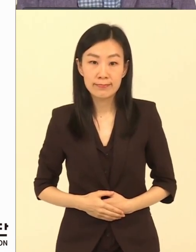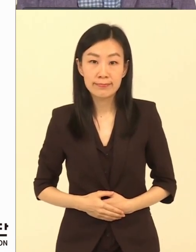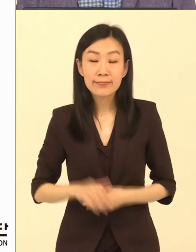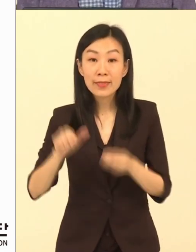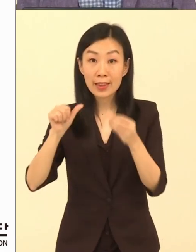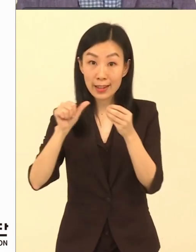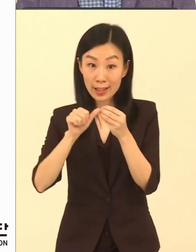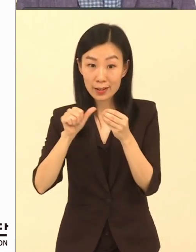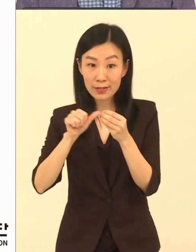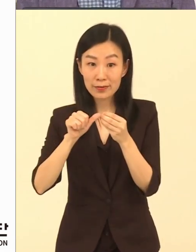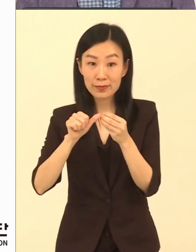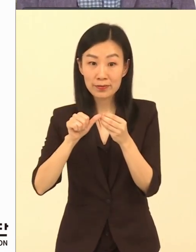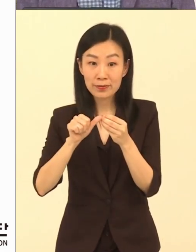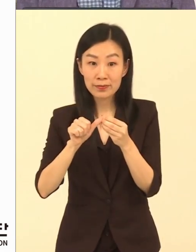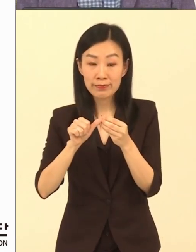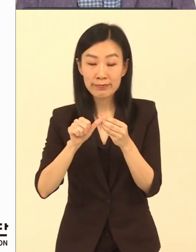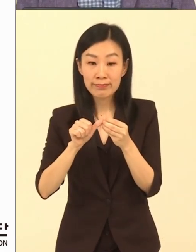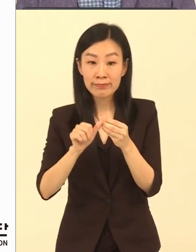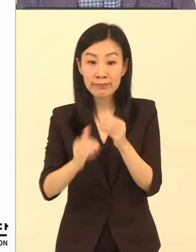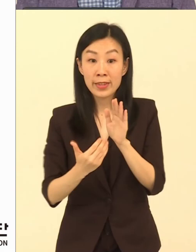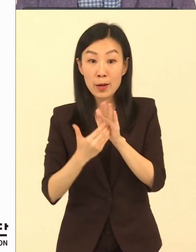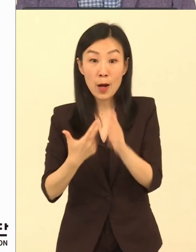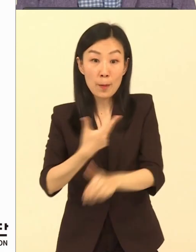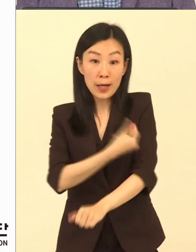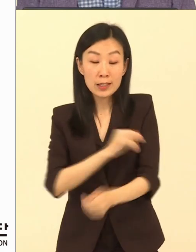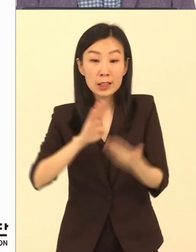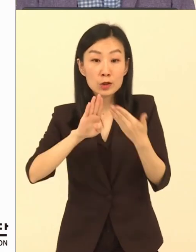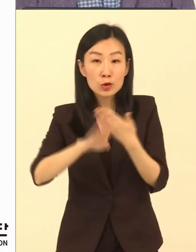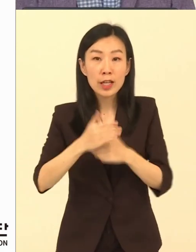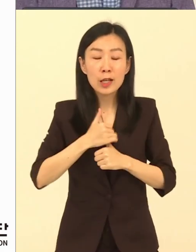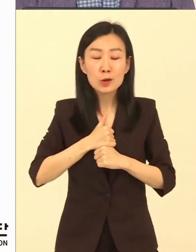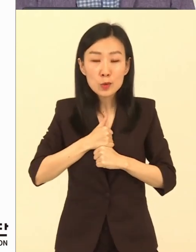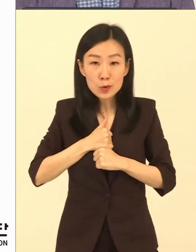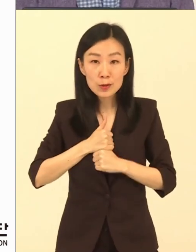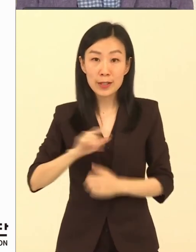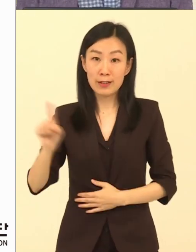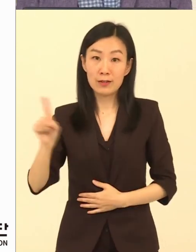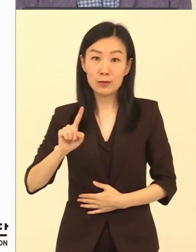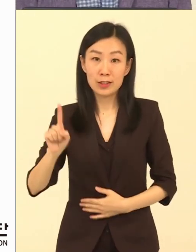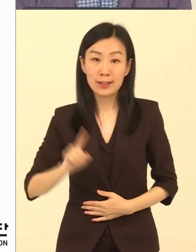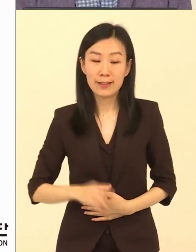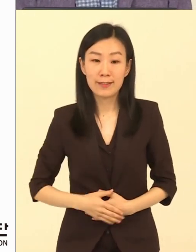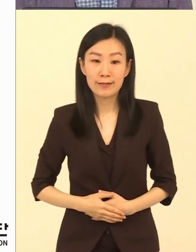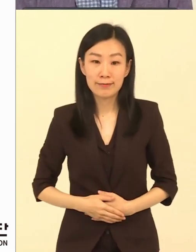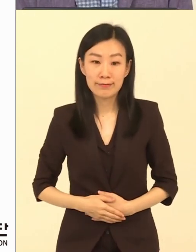다섯 번째, 백신 접종 후 주의해야 될 점은 무엇인가요?